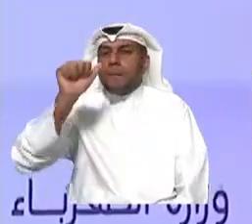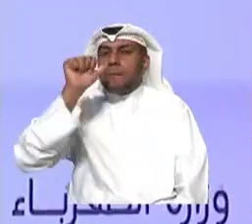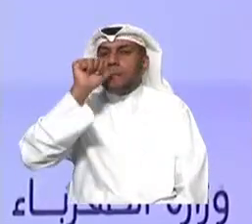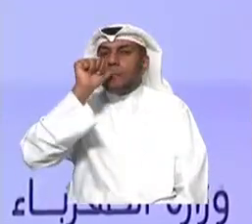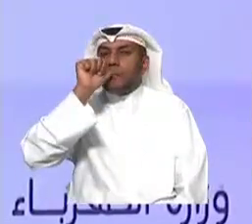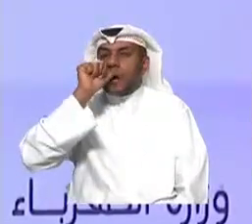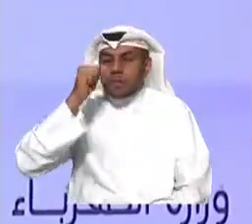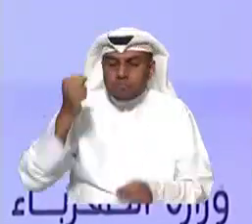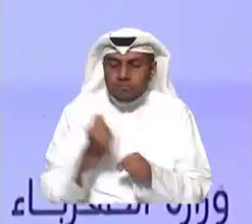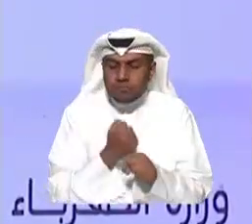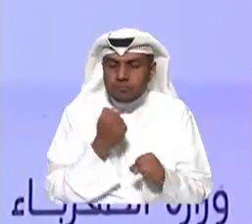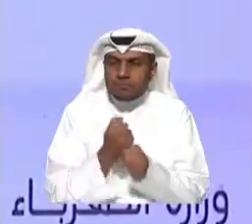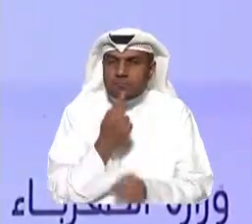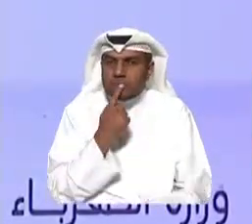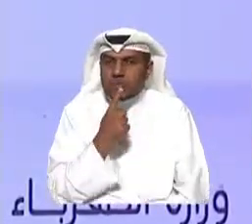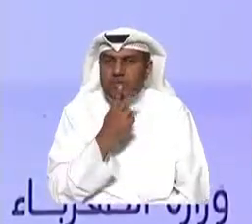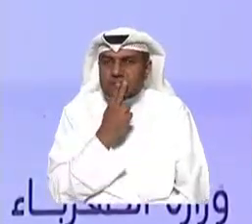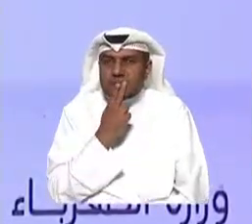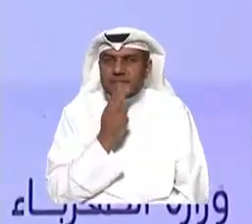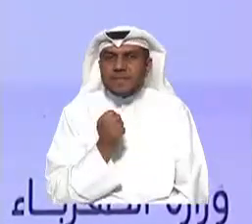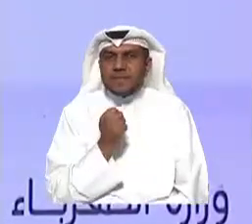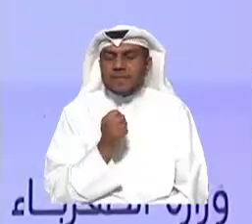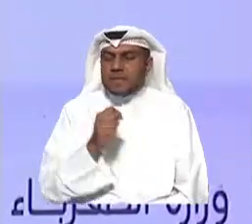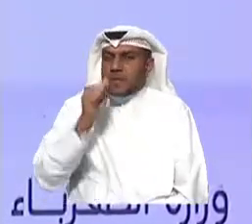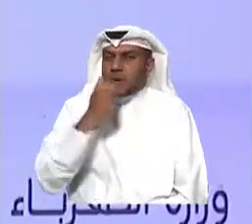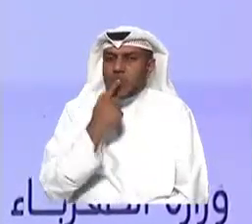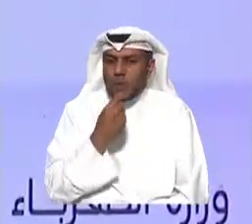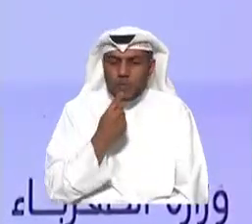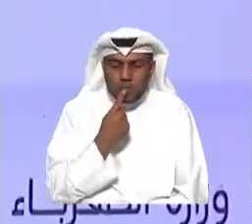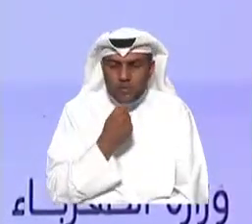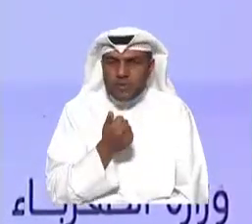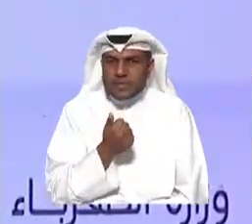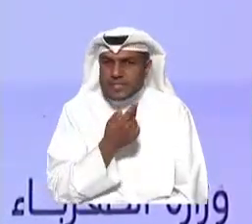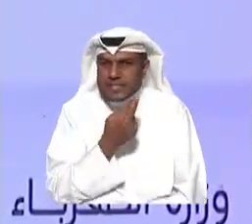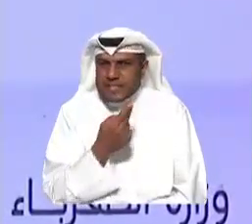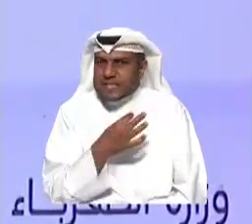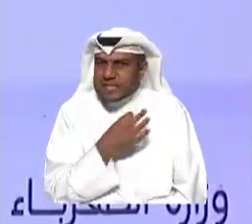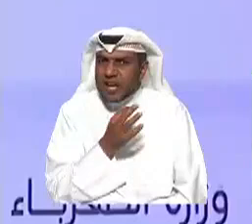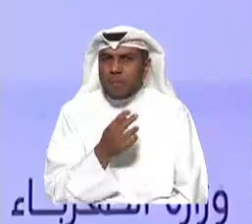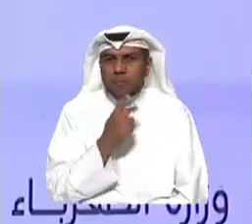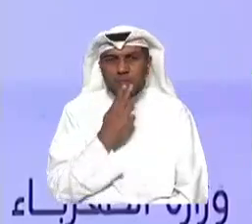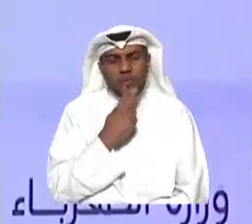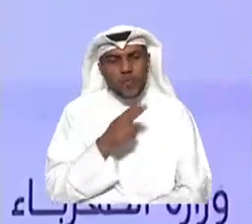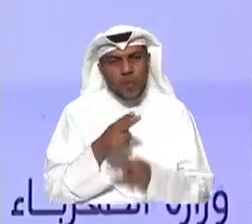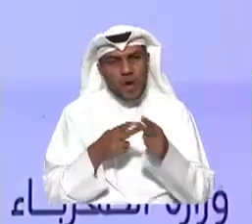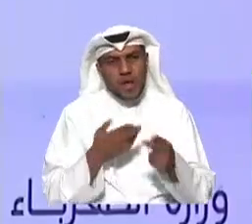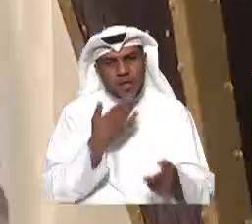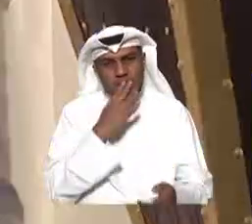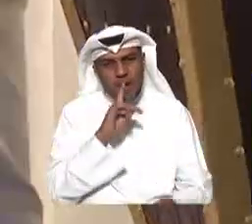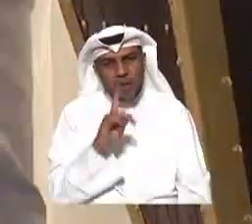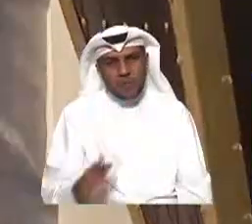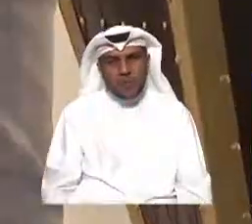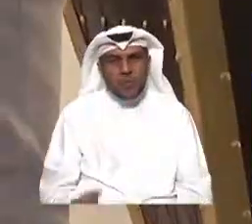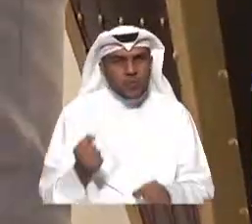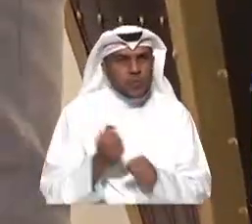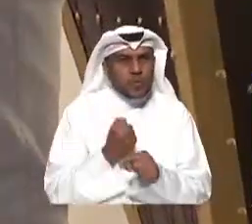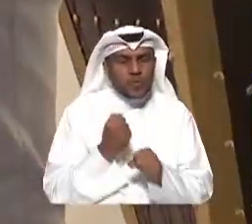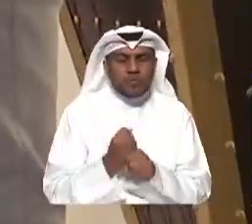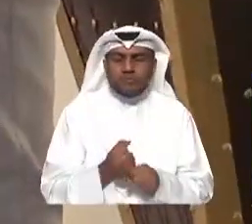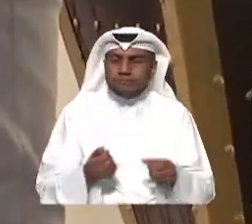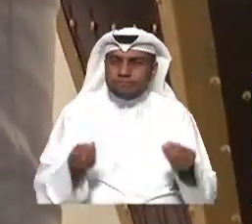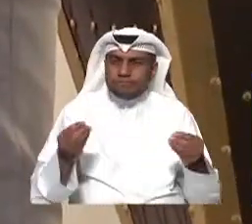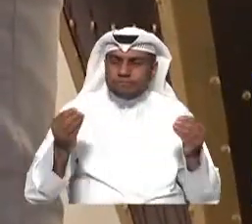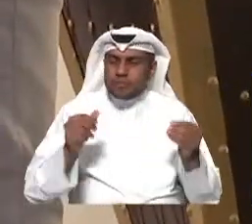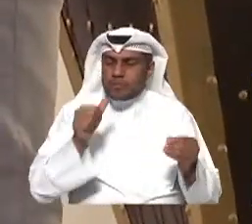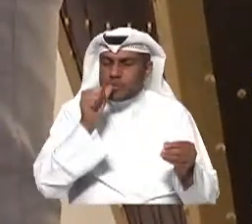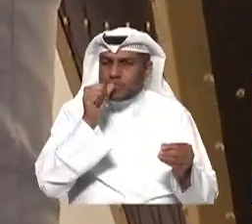قدرتها الإنتاجية للمياه المنتجة بمختلف أنواعها، حيث تبلغ السعة الإنتاجية أو